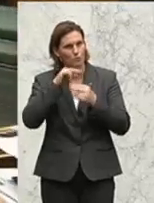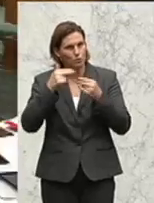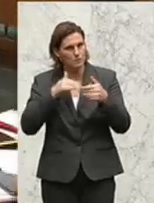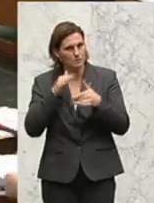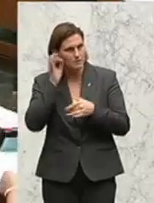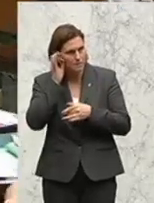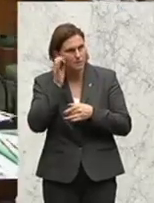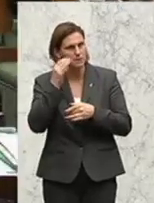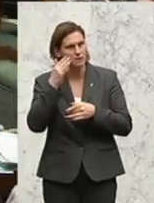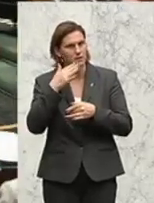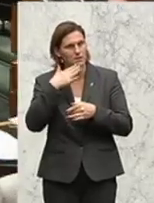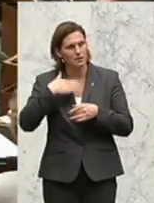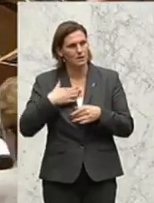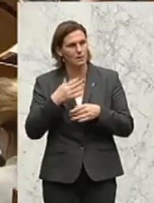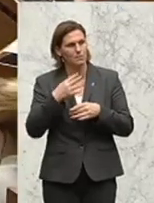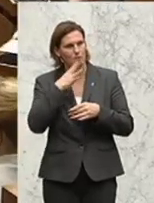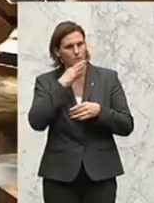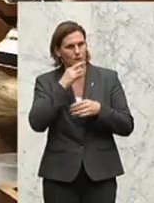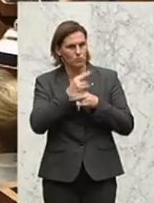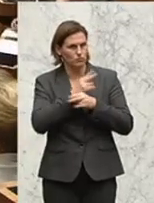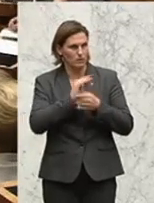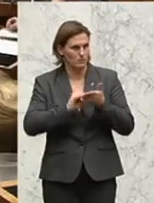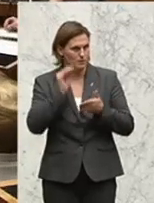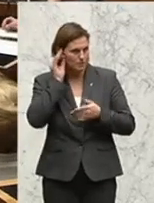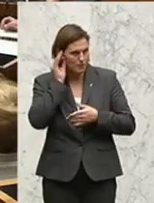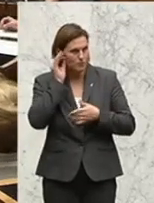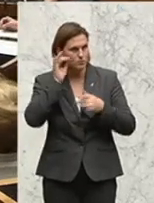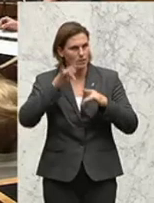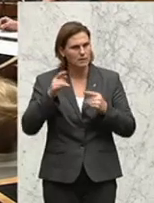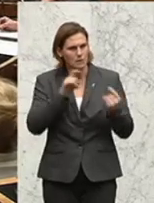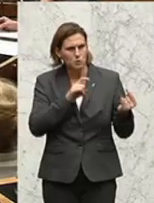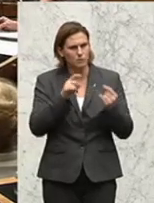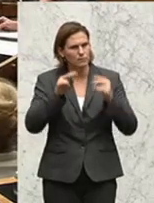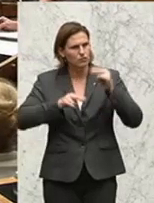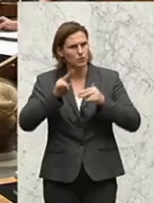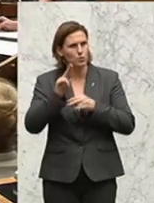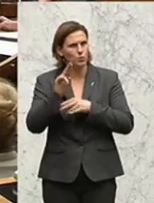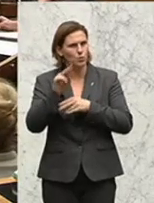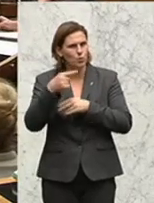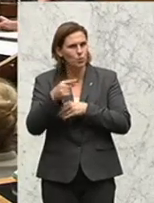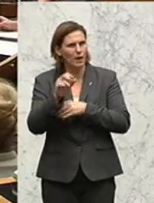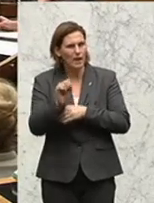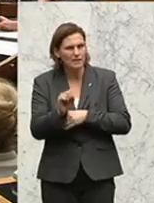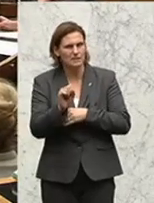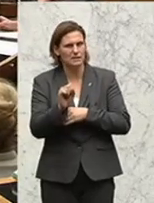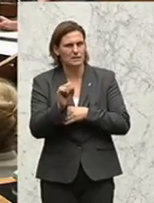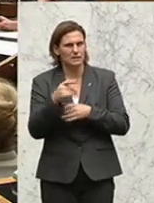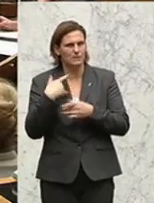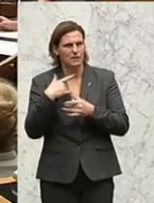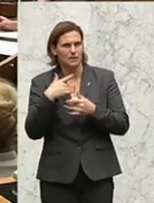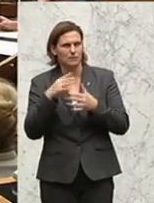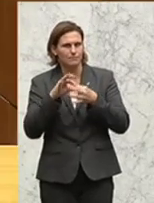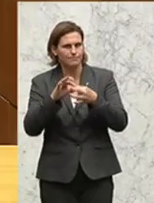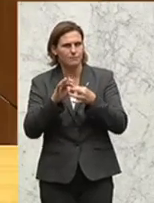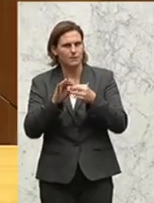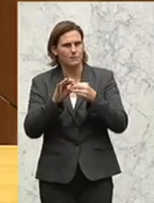Am Wort ist Nikolaus Scherer, Knios. Es gibt ja viele unterschiedliche OGs, vielleicht im Zusammenhang mit dem OG, das das Parlament betrifft. Einen herzlichen Dank